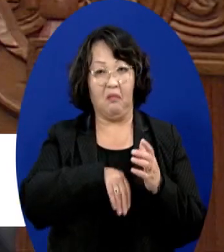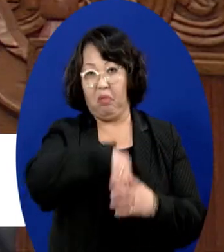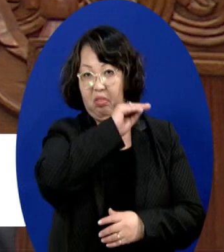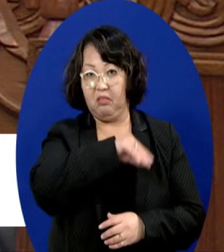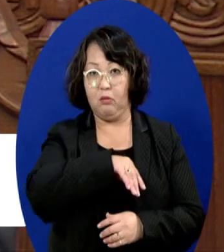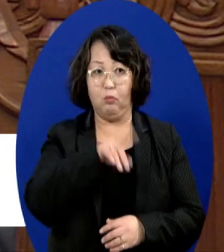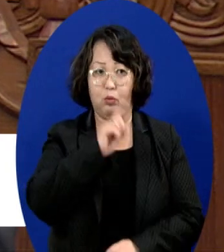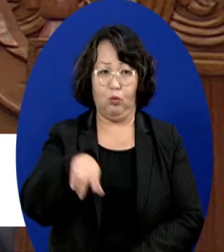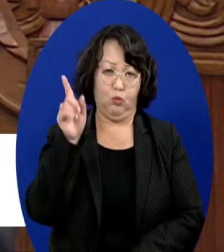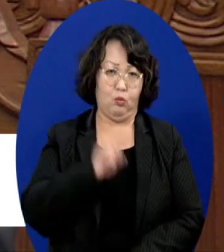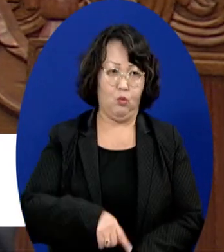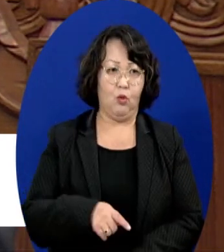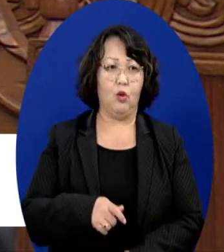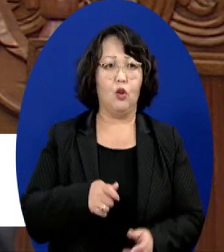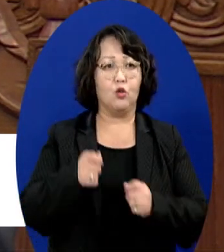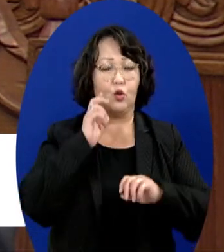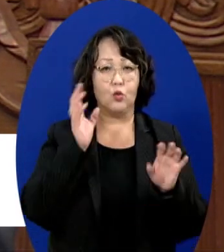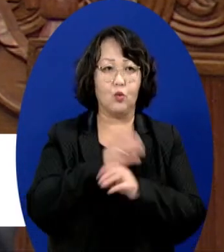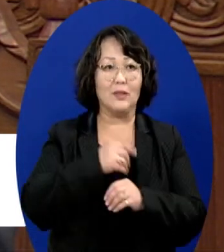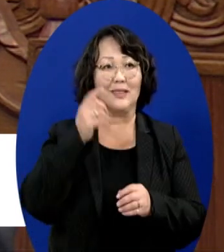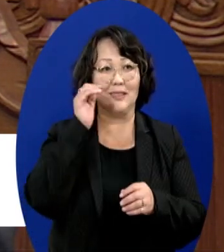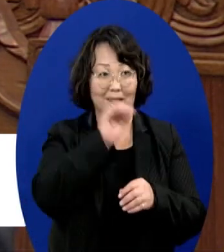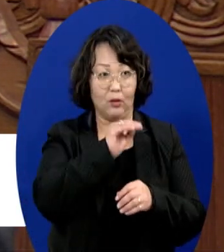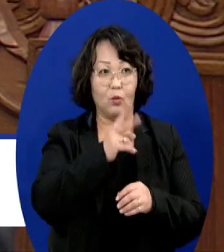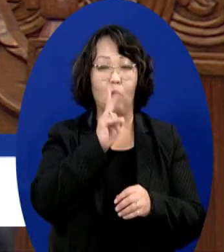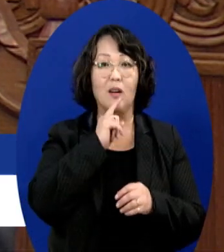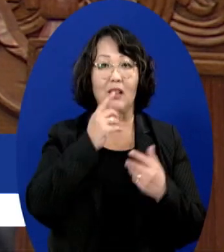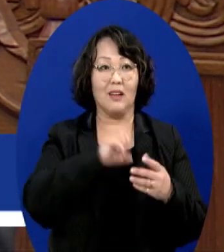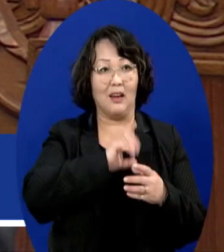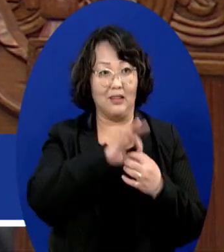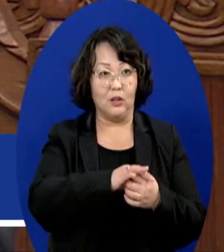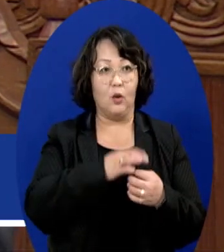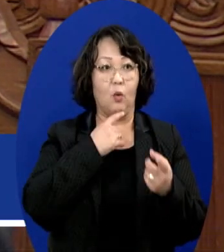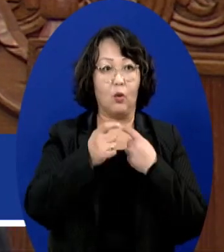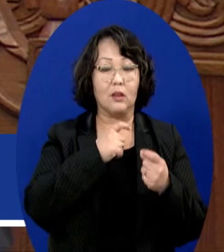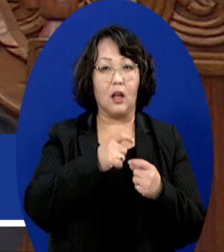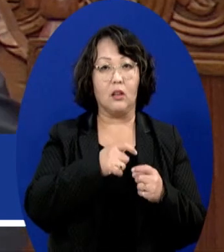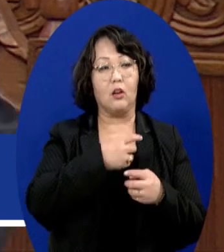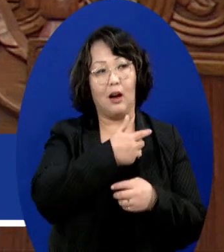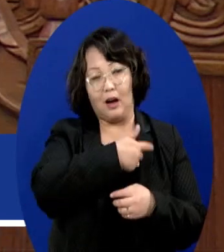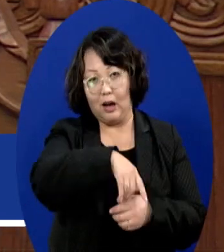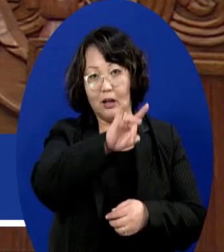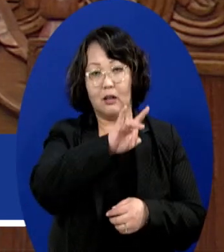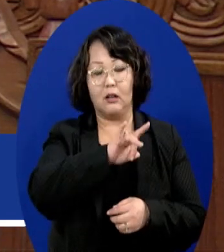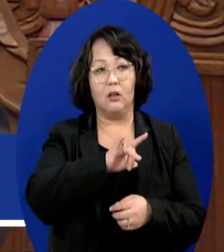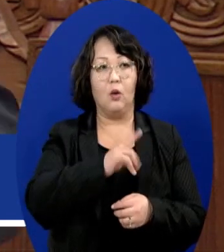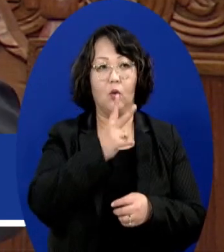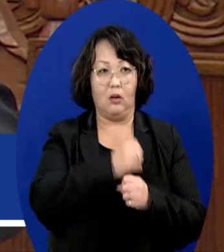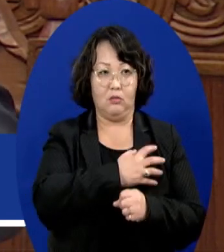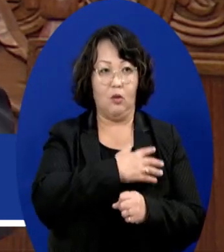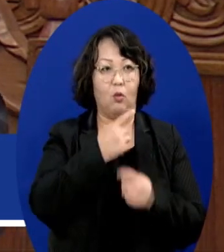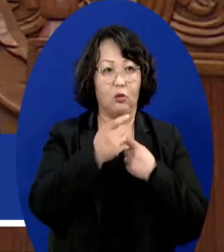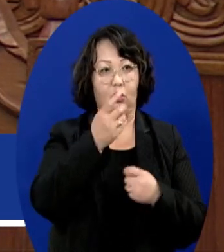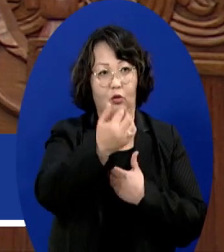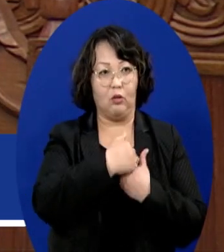болохгүй. Зохицуулалтаараа тийм үү сануулах, хуралдаанд үг хэлэх эрхийг хасах, хуралдааны танхимыг орхин гаргахыг үүрэг болгох, хуралдаанд оролцох эрхийг хасах гэж одоо